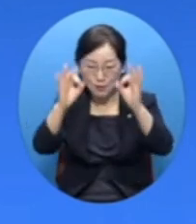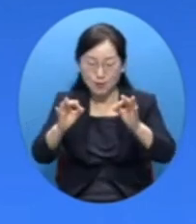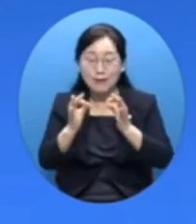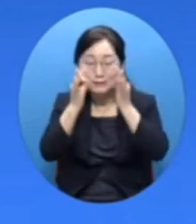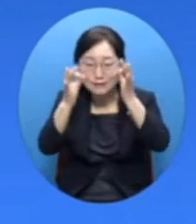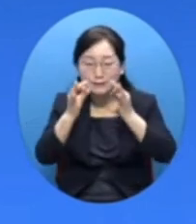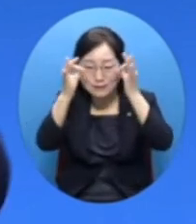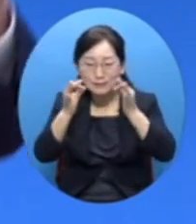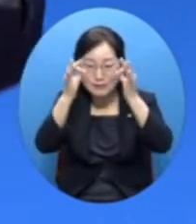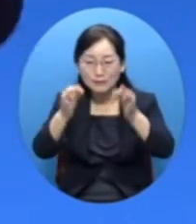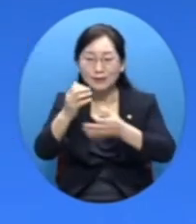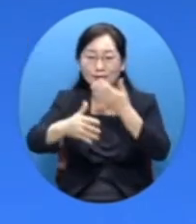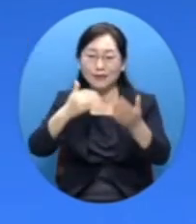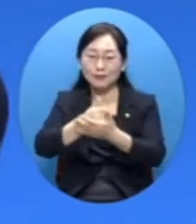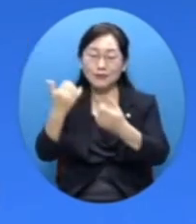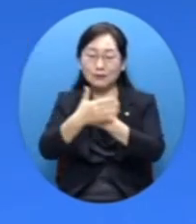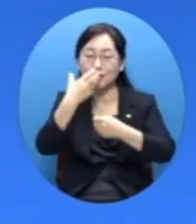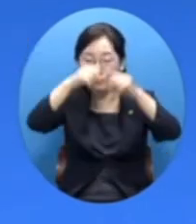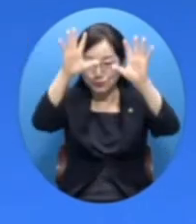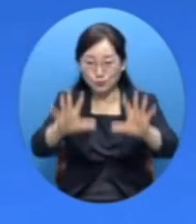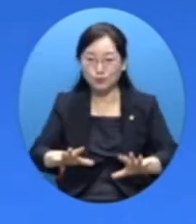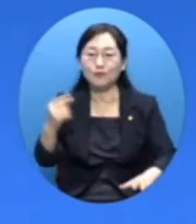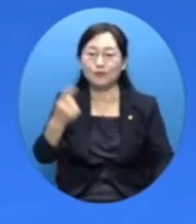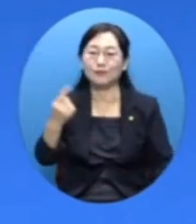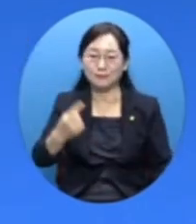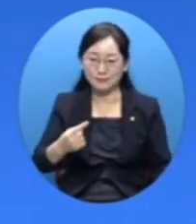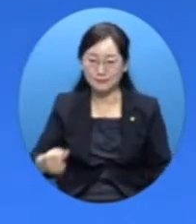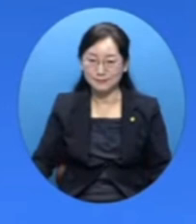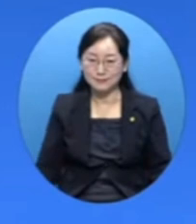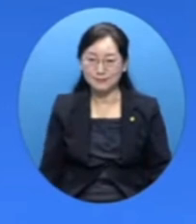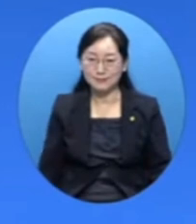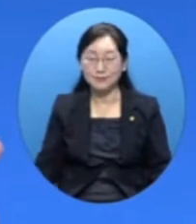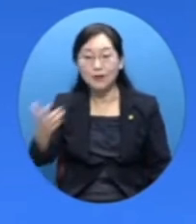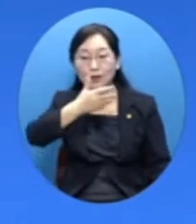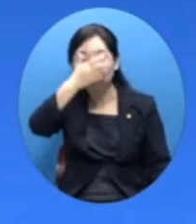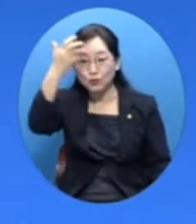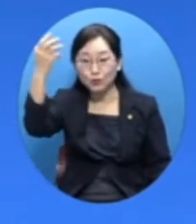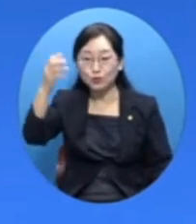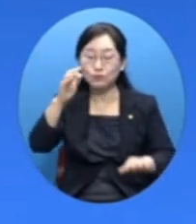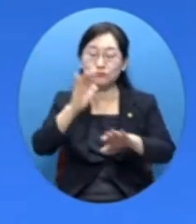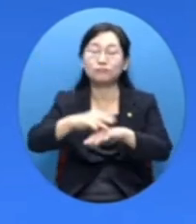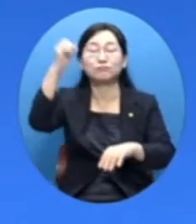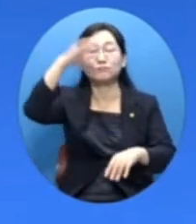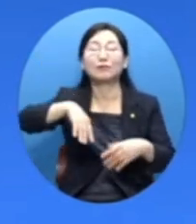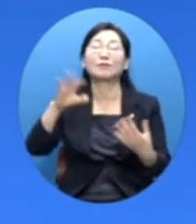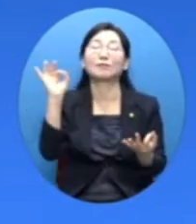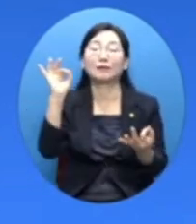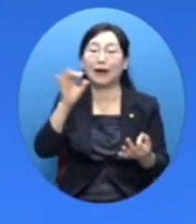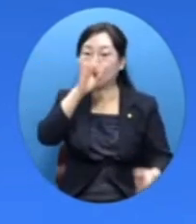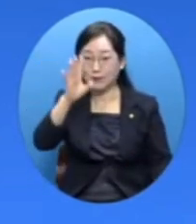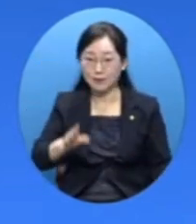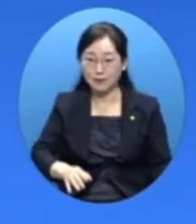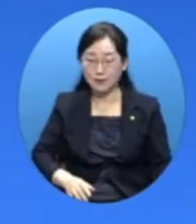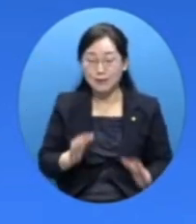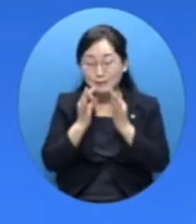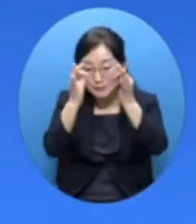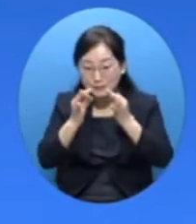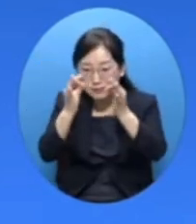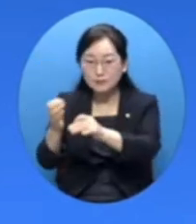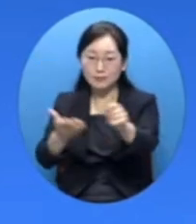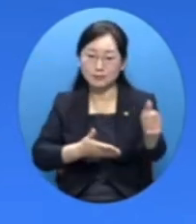노력하면 하나님의 은혜와 축복이 임하게 되는 것입니다 아멘 꿈을 꾸고 손을 놓고 있으면 안 됩니다 꿈을 꾸고 최선을 다해야